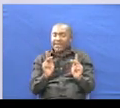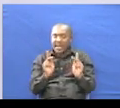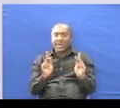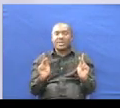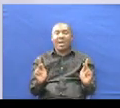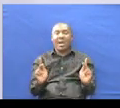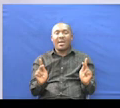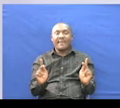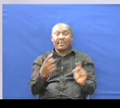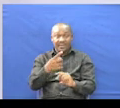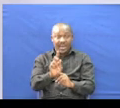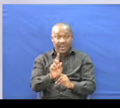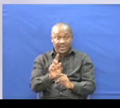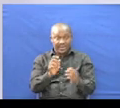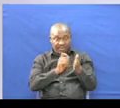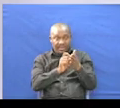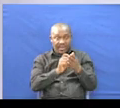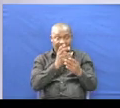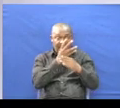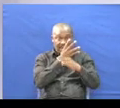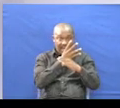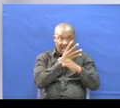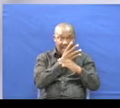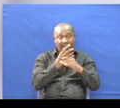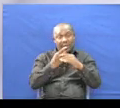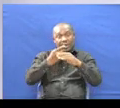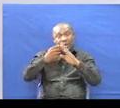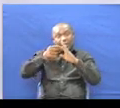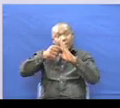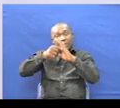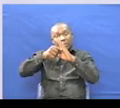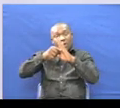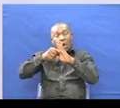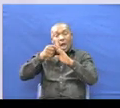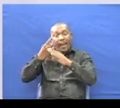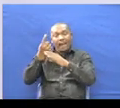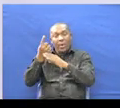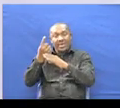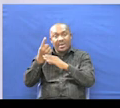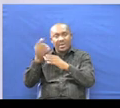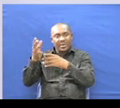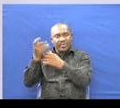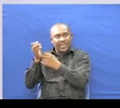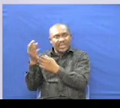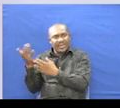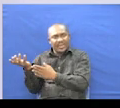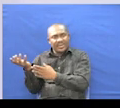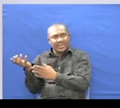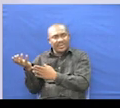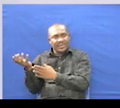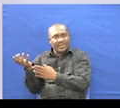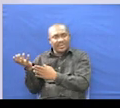moja. Kwa hiyo unaandika nne toa moja. Safi. Nne toa moja unabaki na